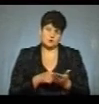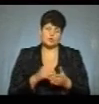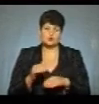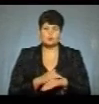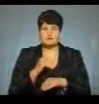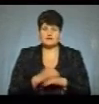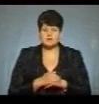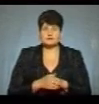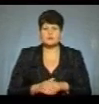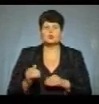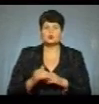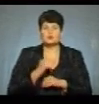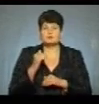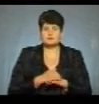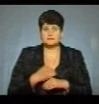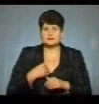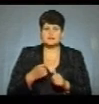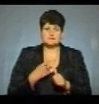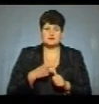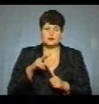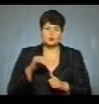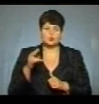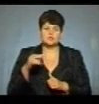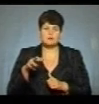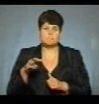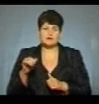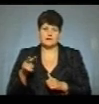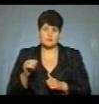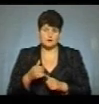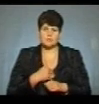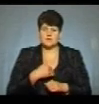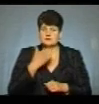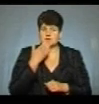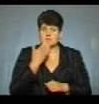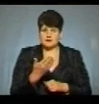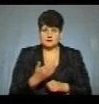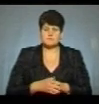вечора. Доброго вечора. Мене звати Людмила. Хотіла запитати,